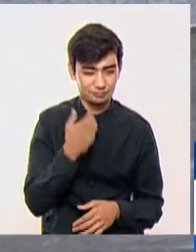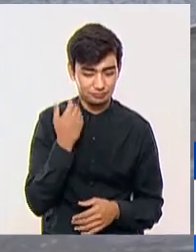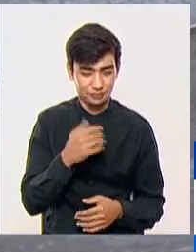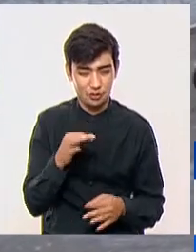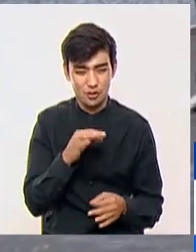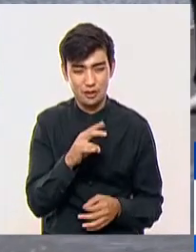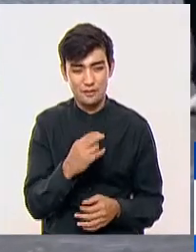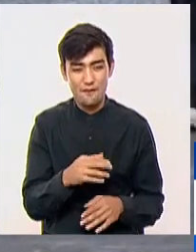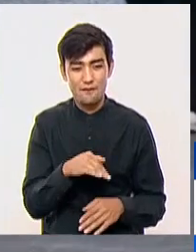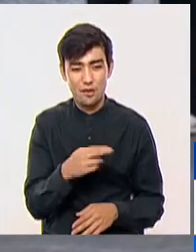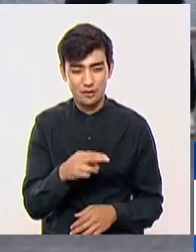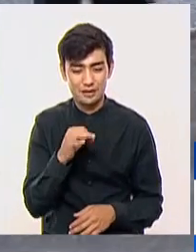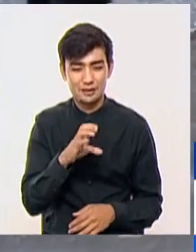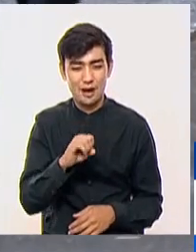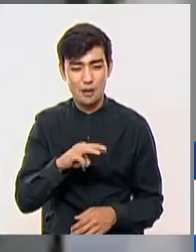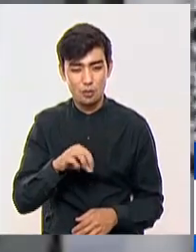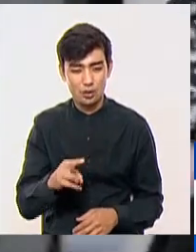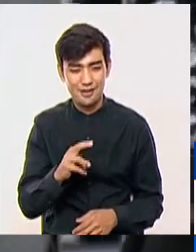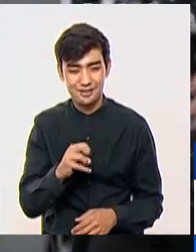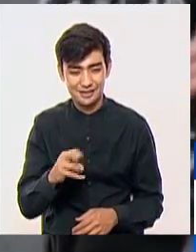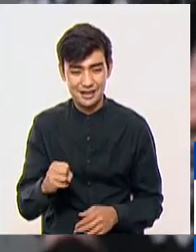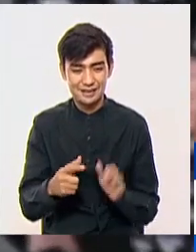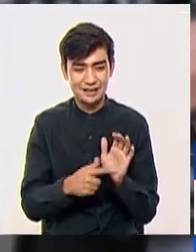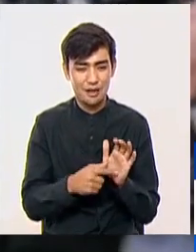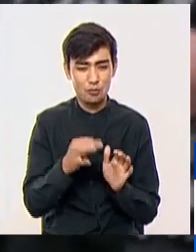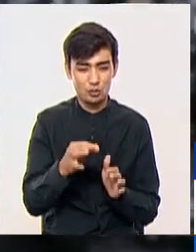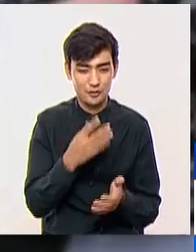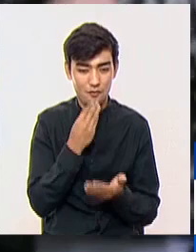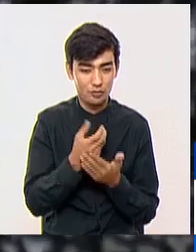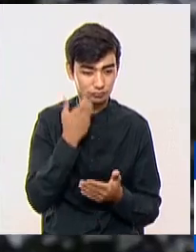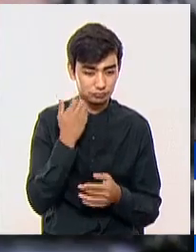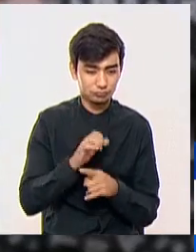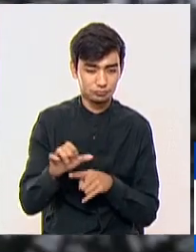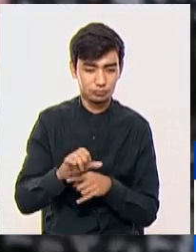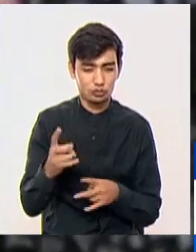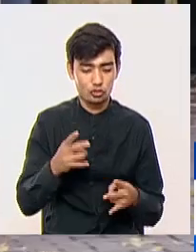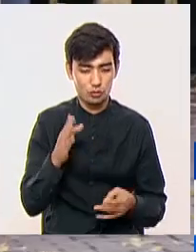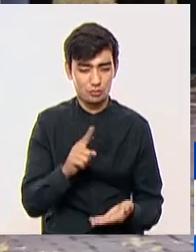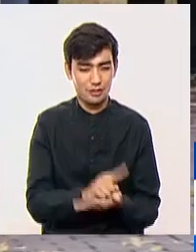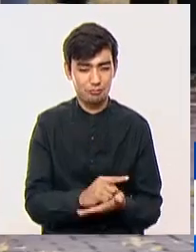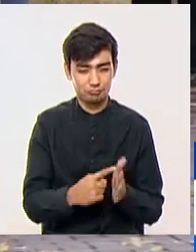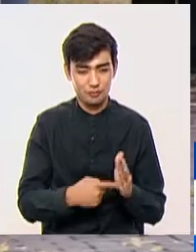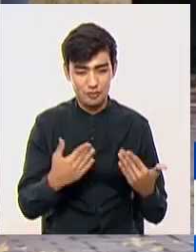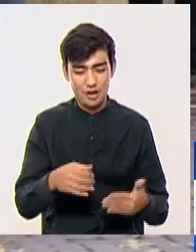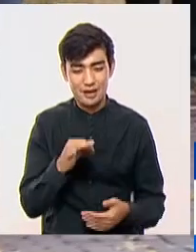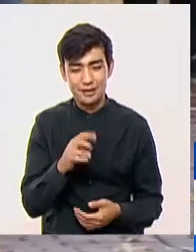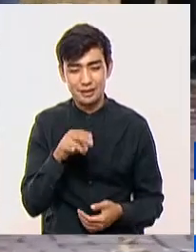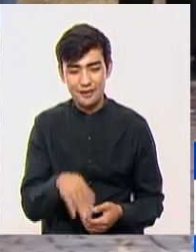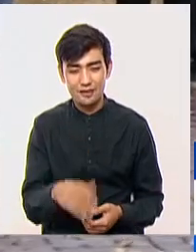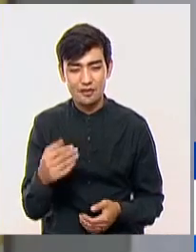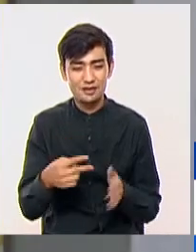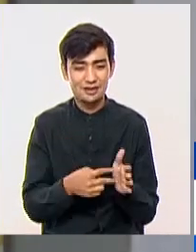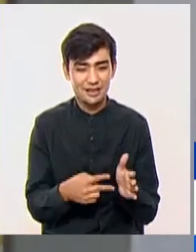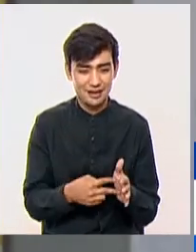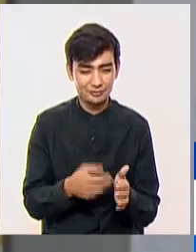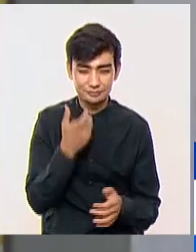құрылған қорға да Самұрық Қазына табысының 7% бөліп отыру міндеттелген. Ал ақжағалылар енді мұнайдан түсетін